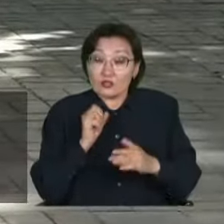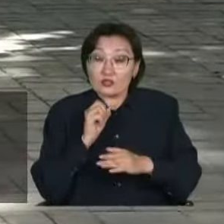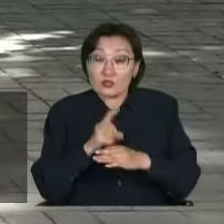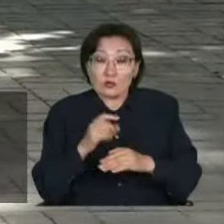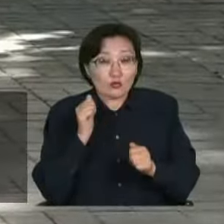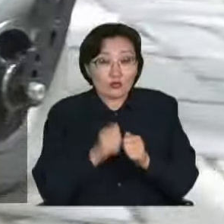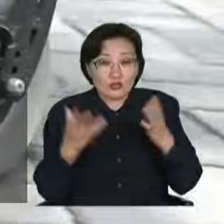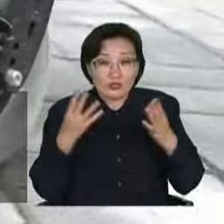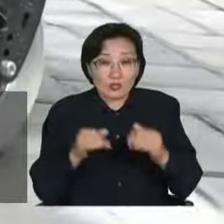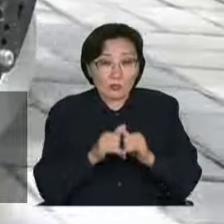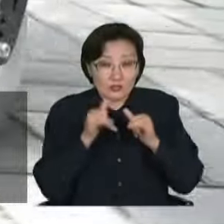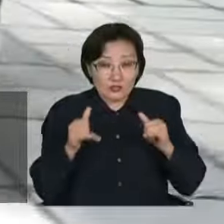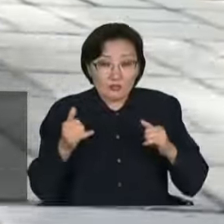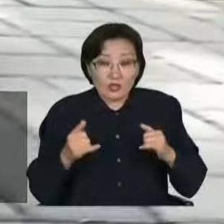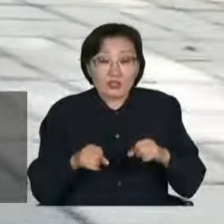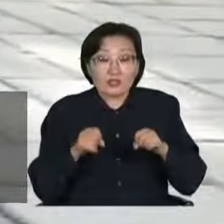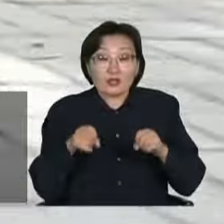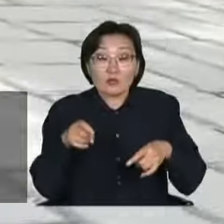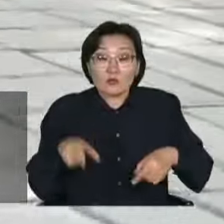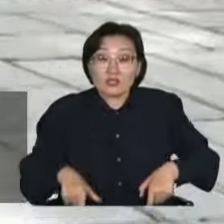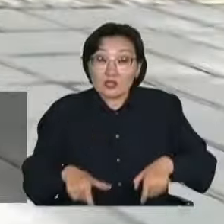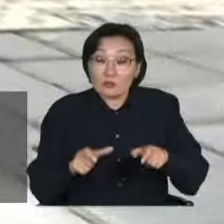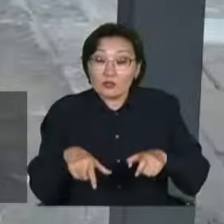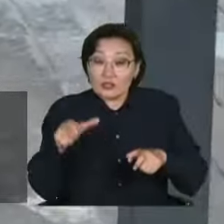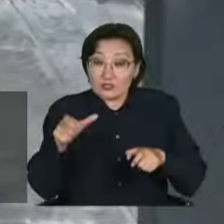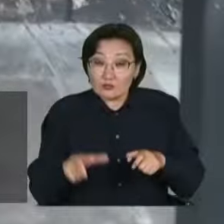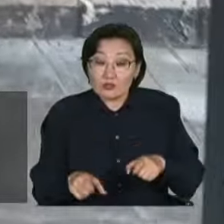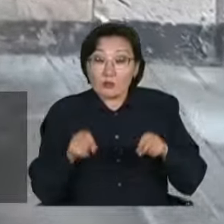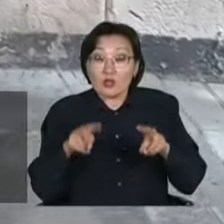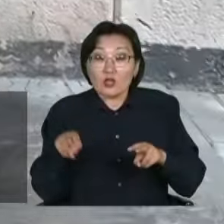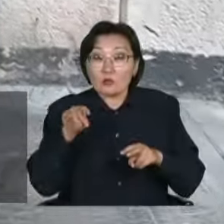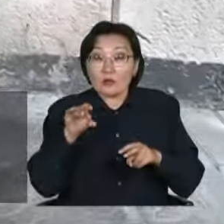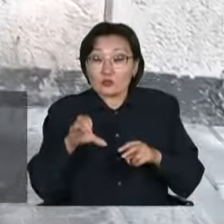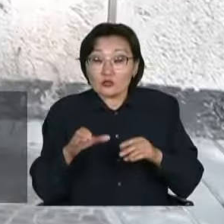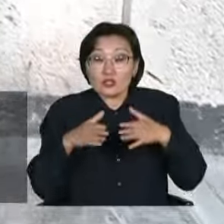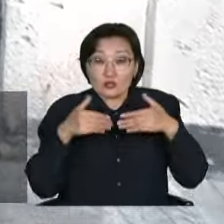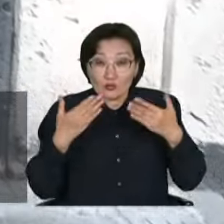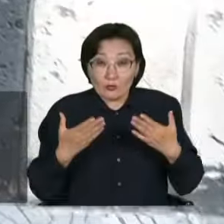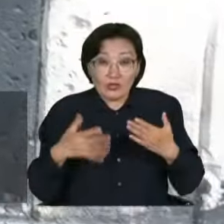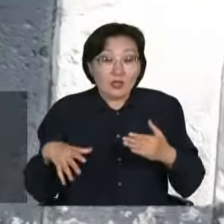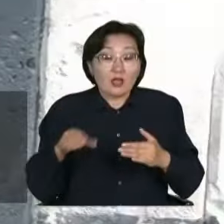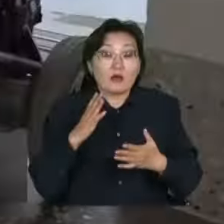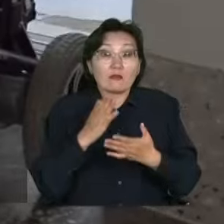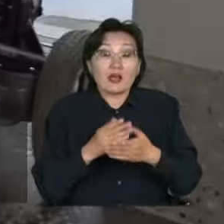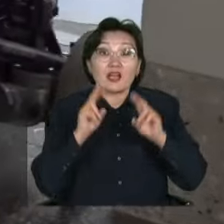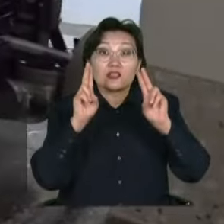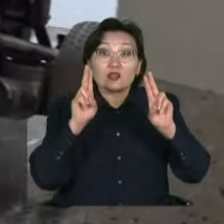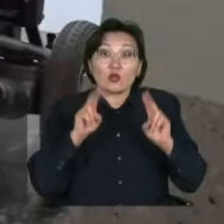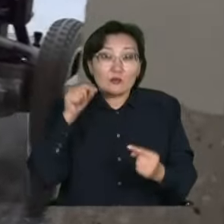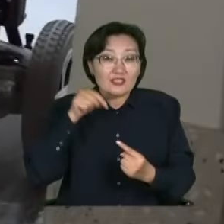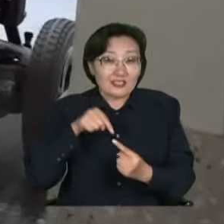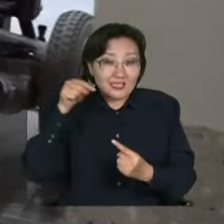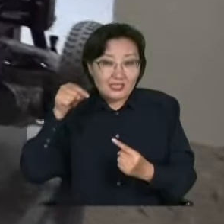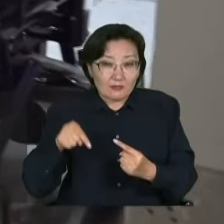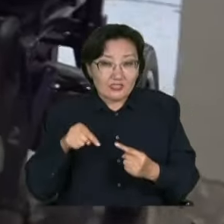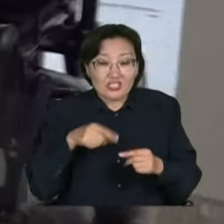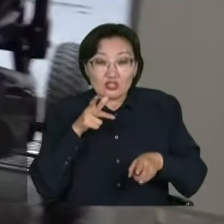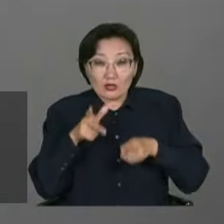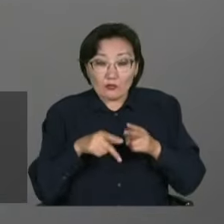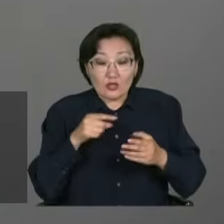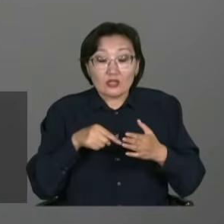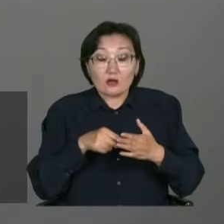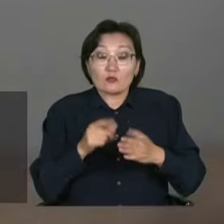күн санап артып келеді. Сондай-ақ арбаға таңылған жандар арнайы пандустардың жоқтығына, ал барының нормаға сай келмейтініне шағым айтады. Қалалық